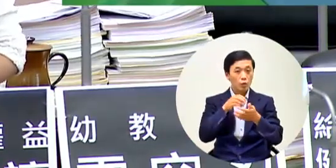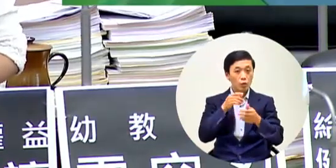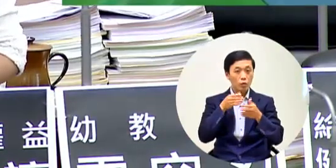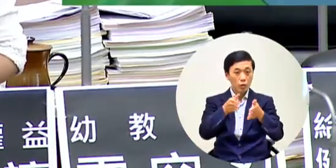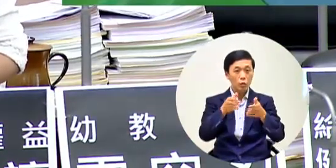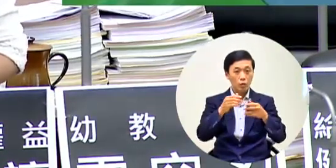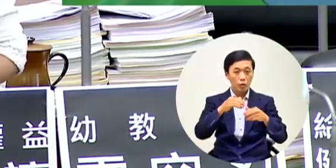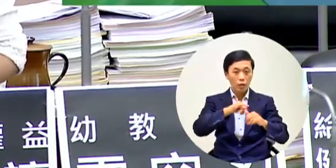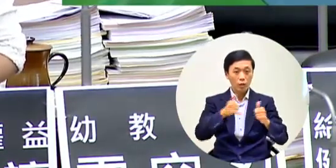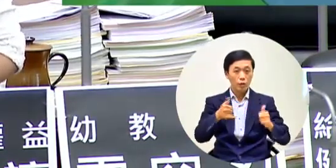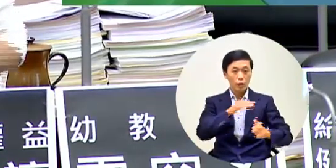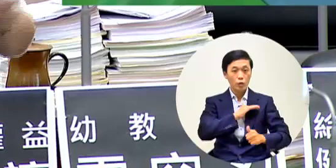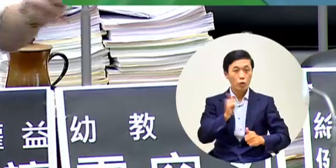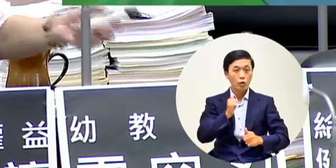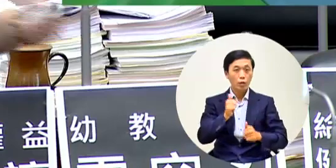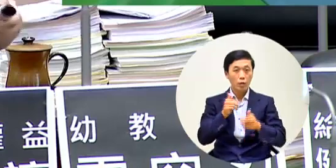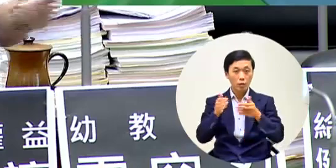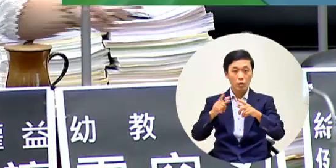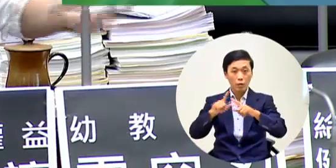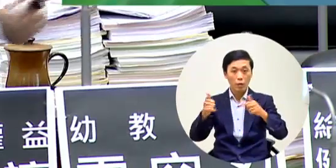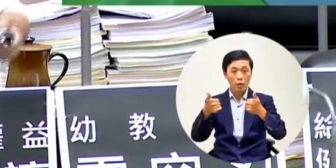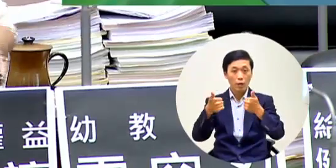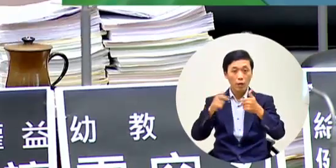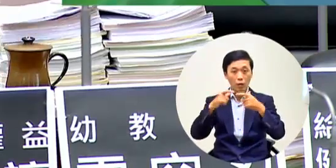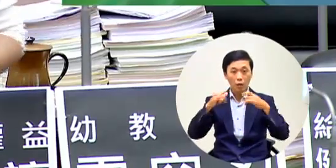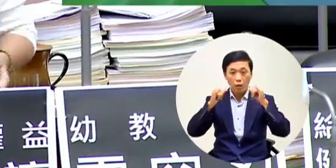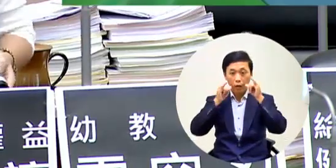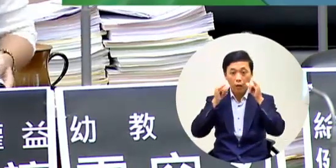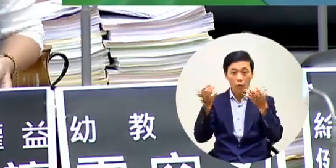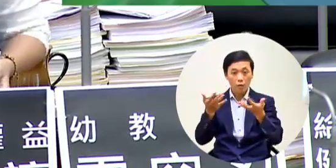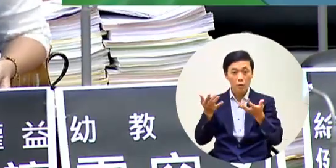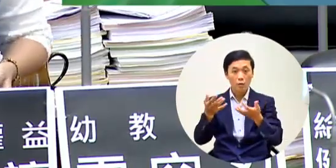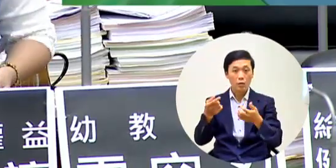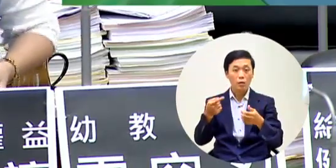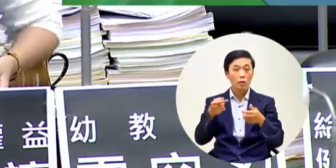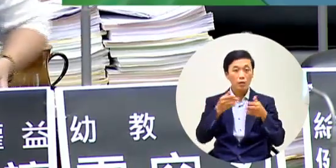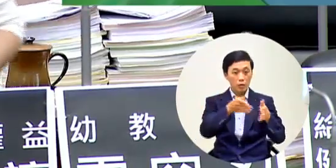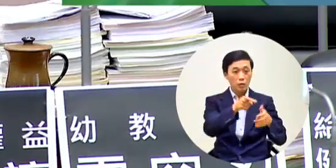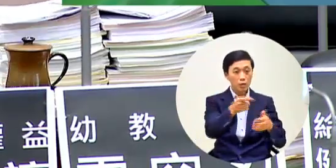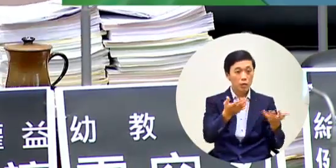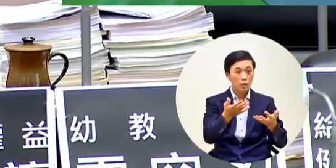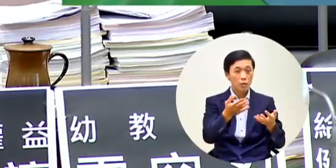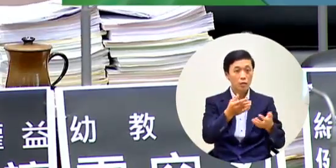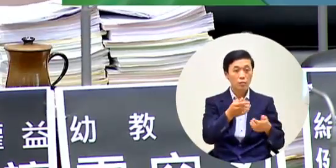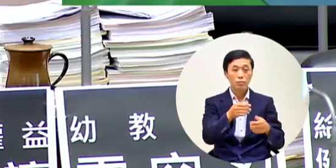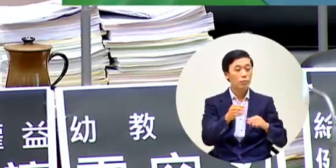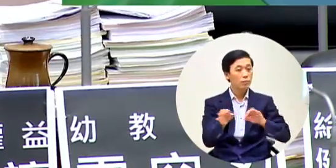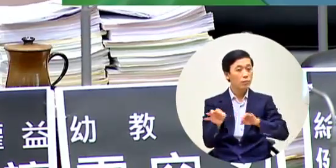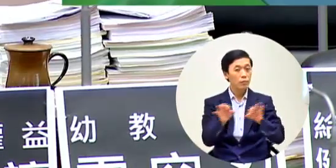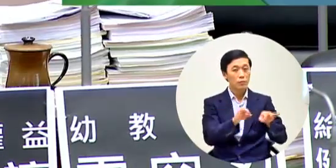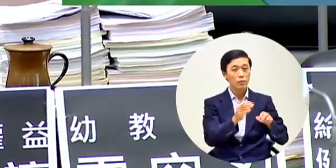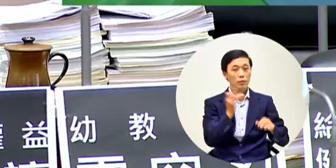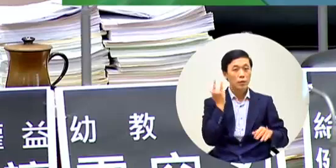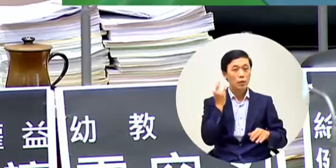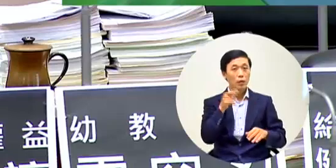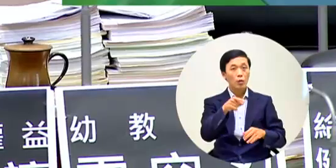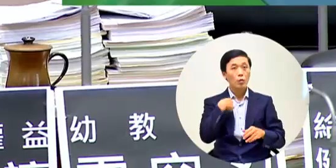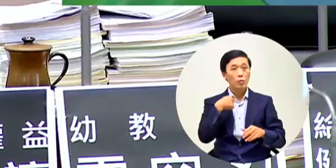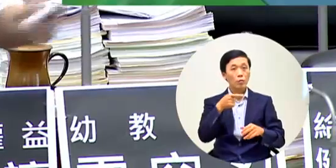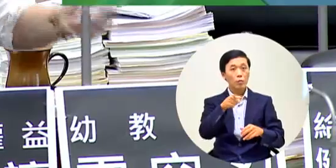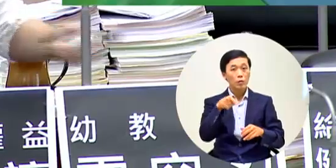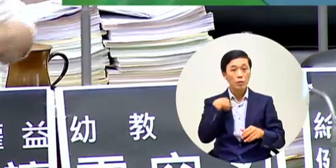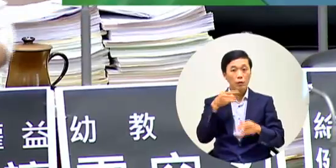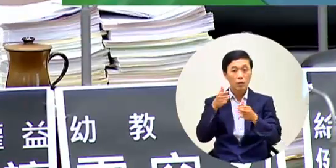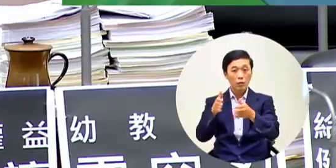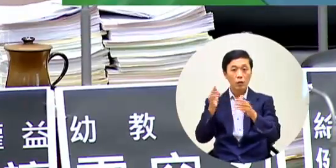没有办法再虚心去处理。叫那社会局的承办人员告诉他说，这位家长，我们不是已经让老师离职了